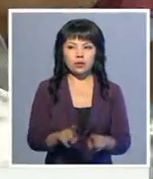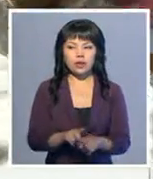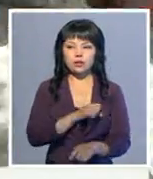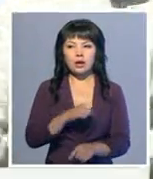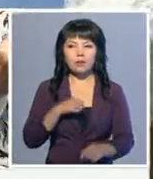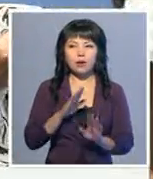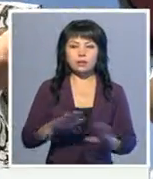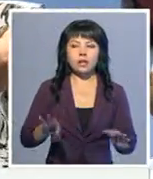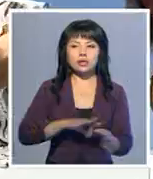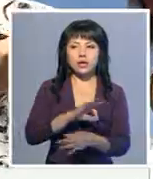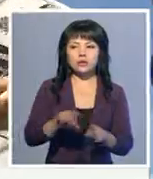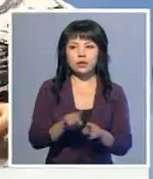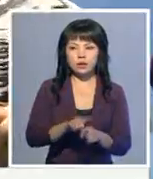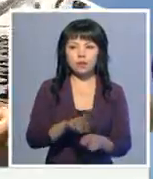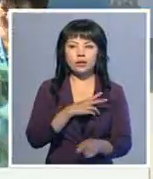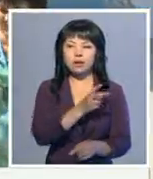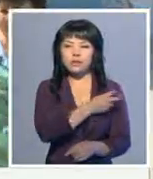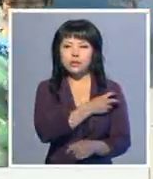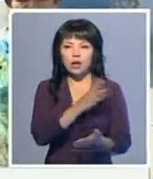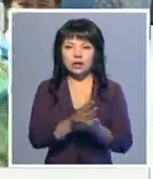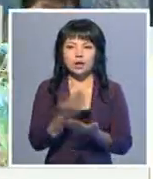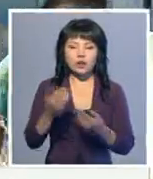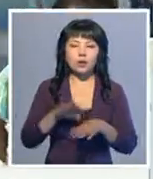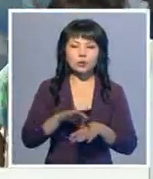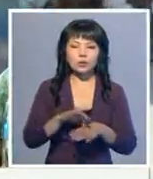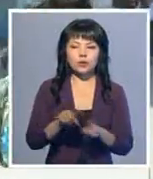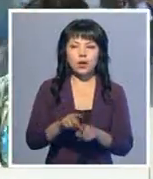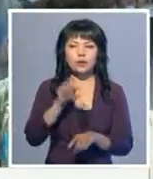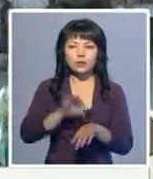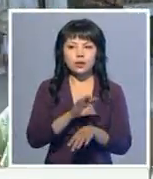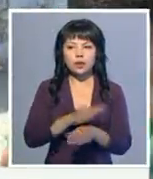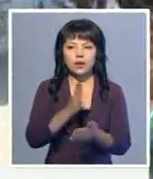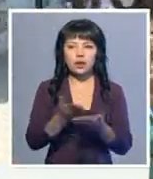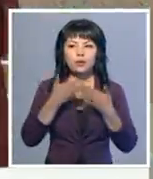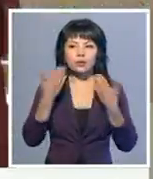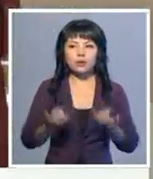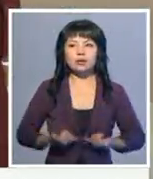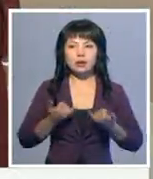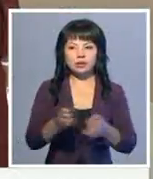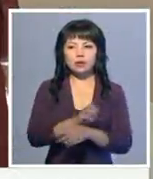медбике, күйеуі жүргізуші болып жұмыс істейді. Айлықтары мардымсыз, бүгін ата-ананың бір жүгі жеңілдеп қалды.